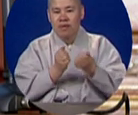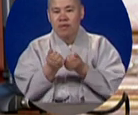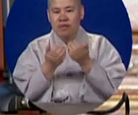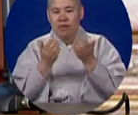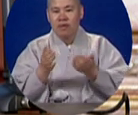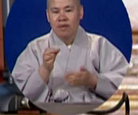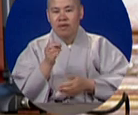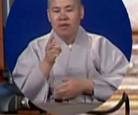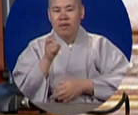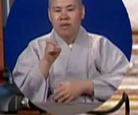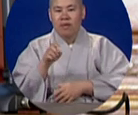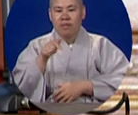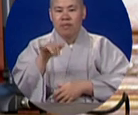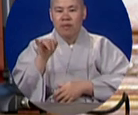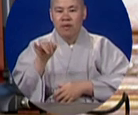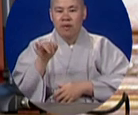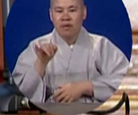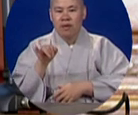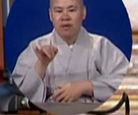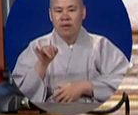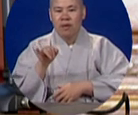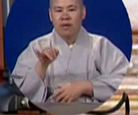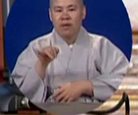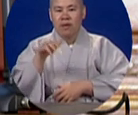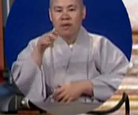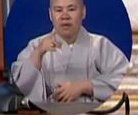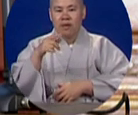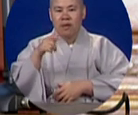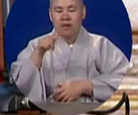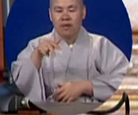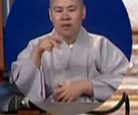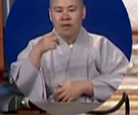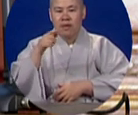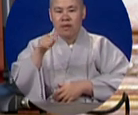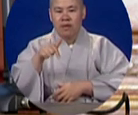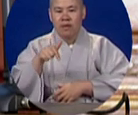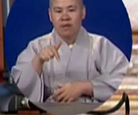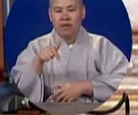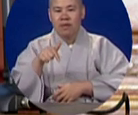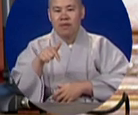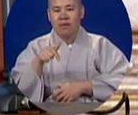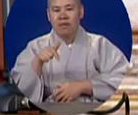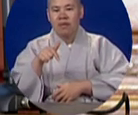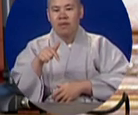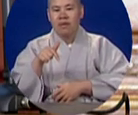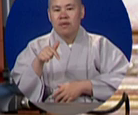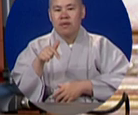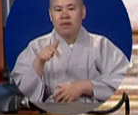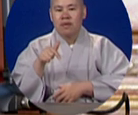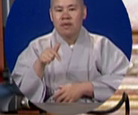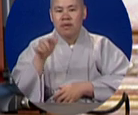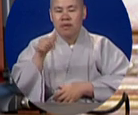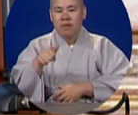염기하면 즉각하라 생강염자 일으키리자 염기하면